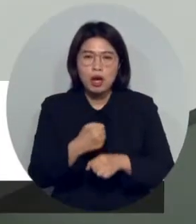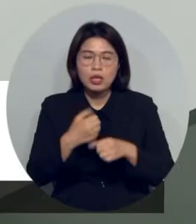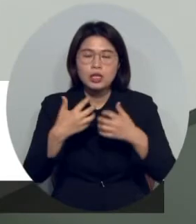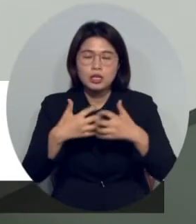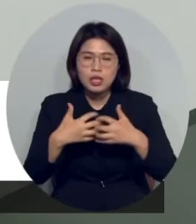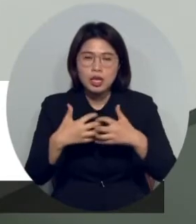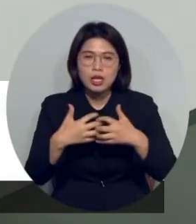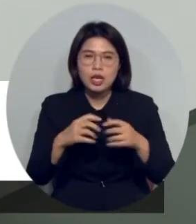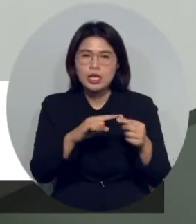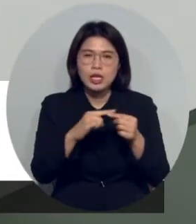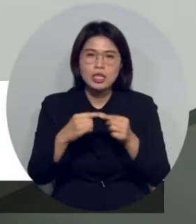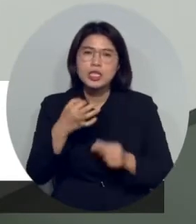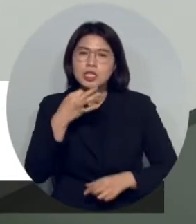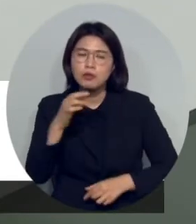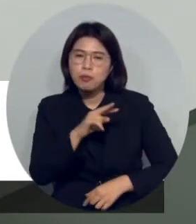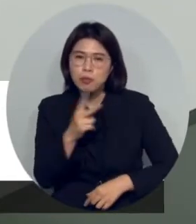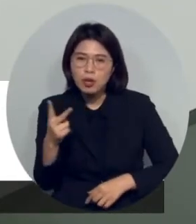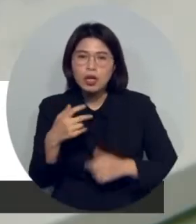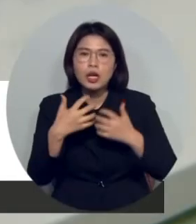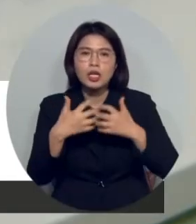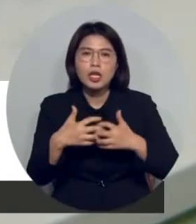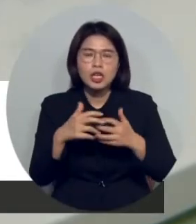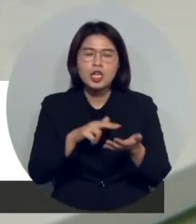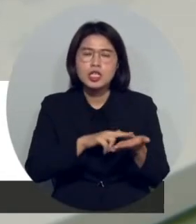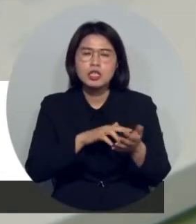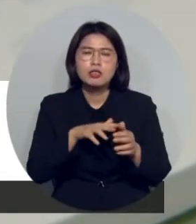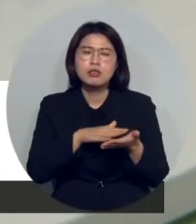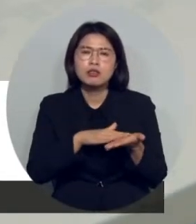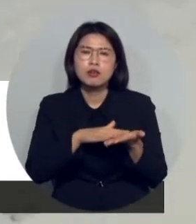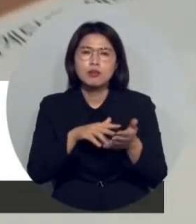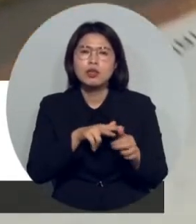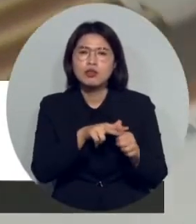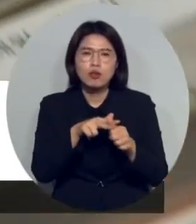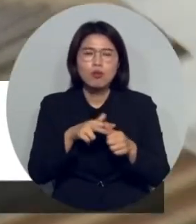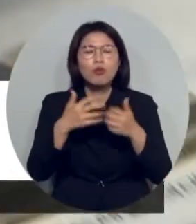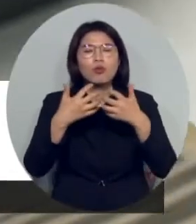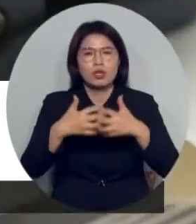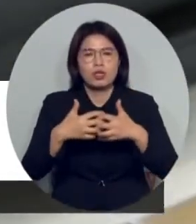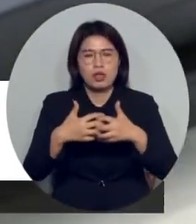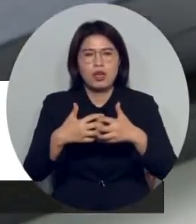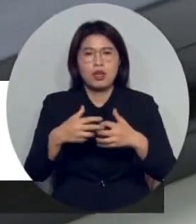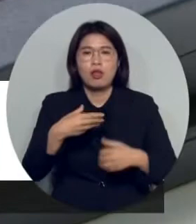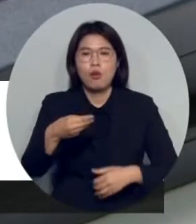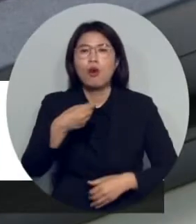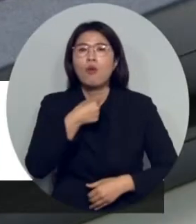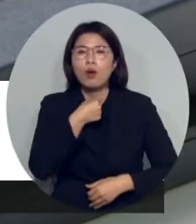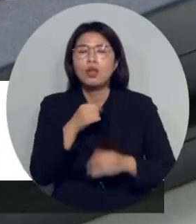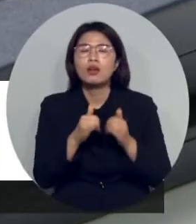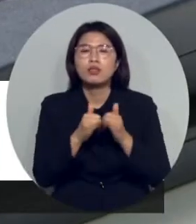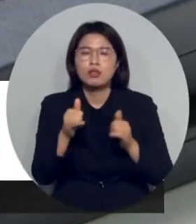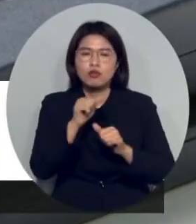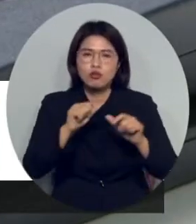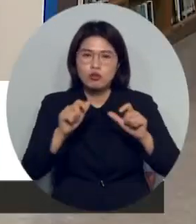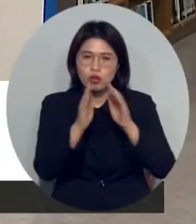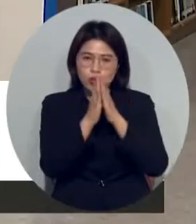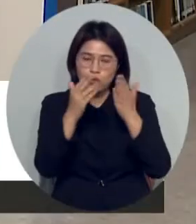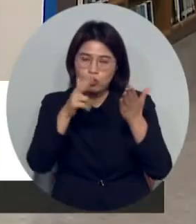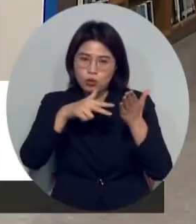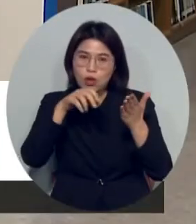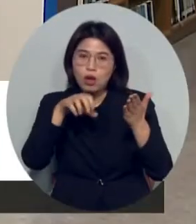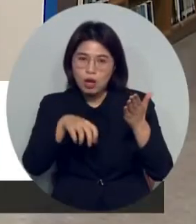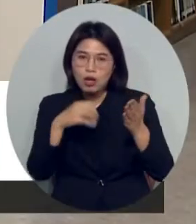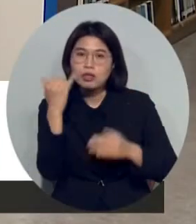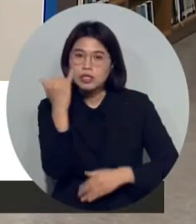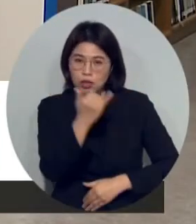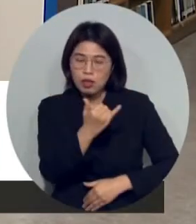텍스트 음성 출력기 정자 정보 단말기 등 입니다 대여를 원하는 사람은 수성 도서관은 시각장애인